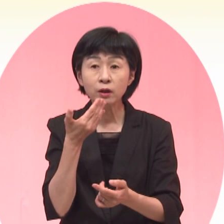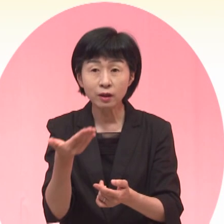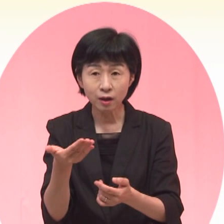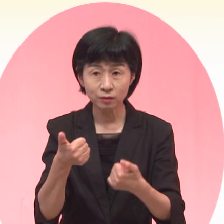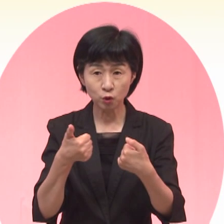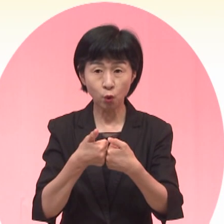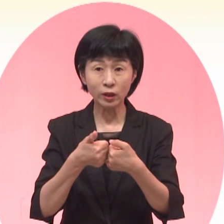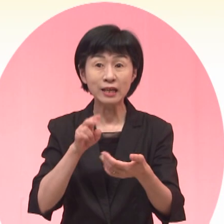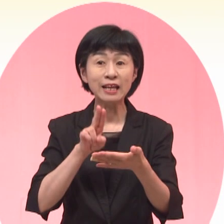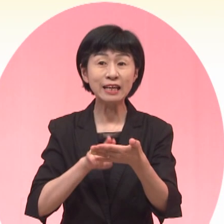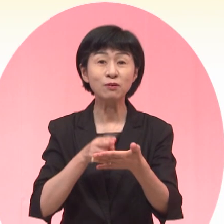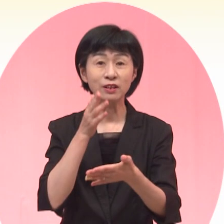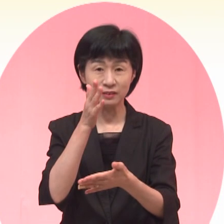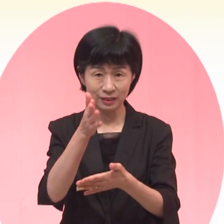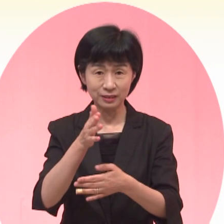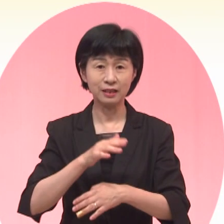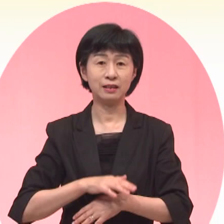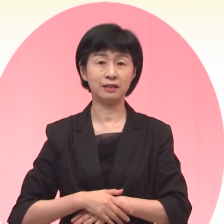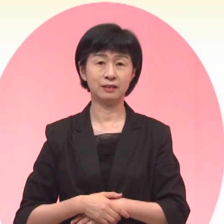ておきましょう。